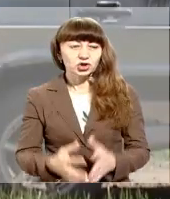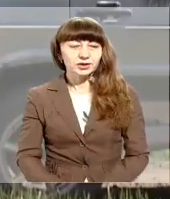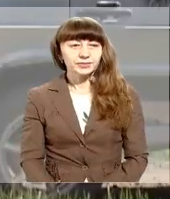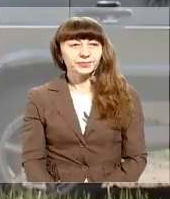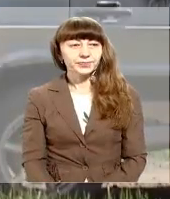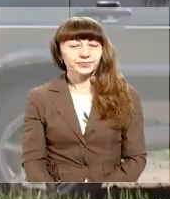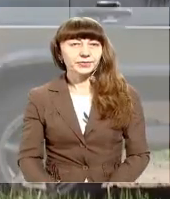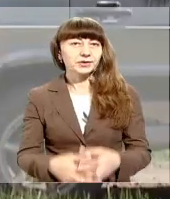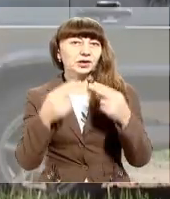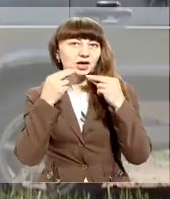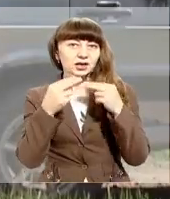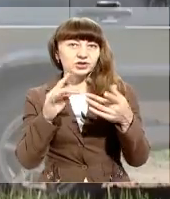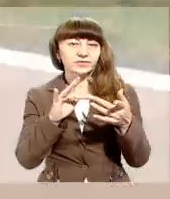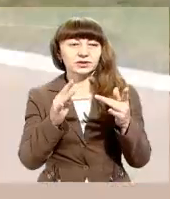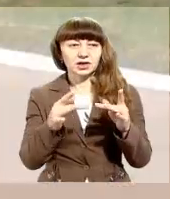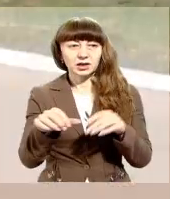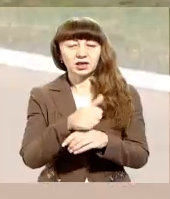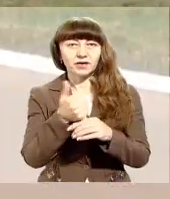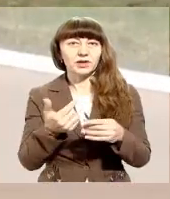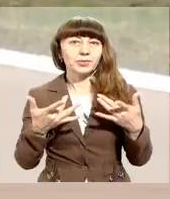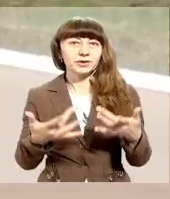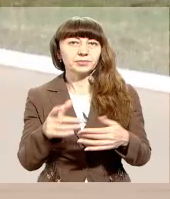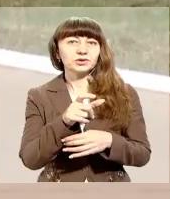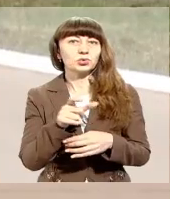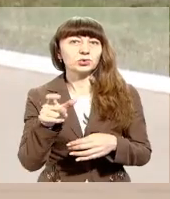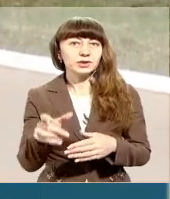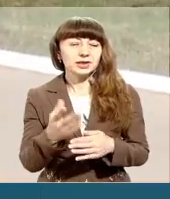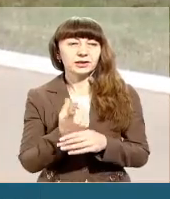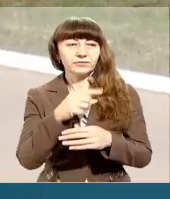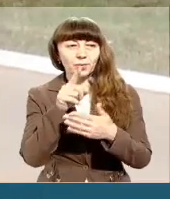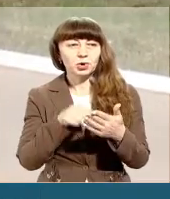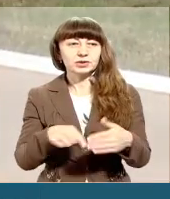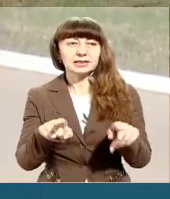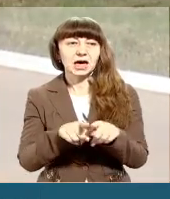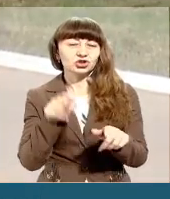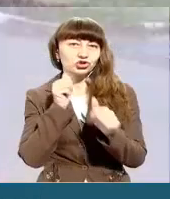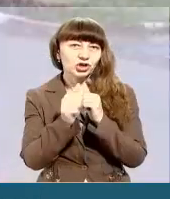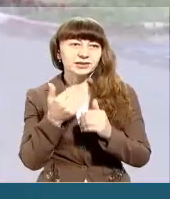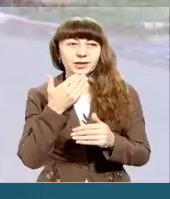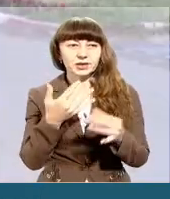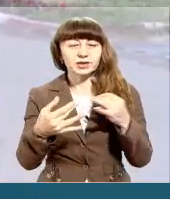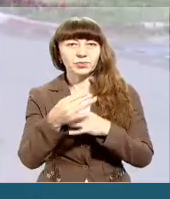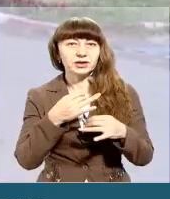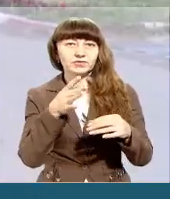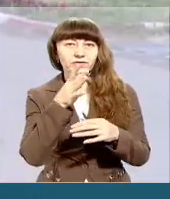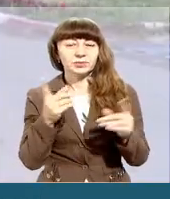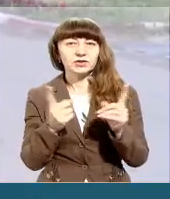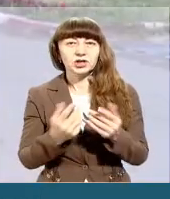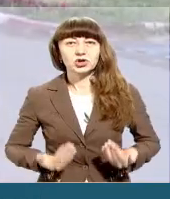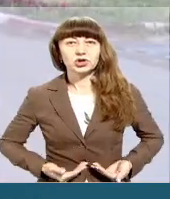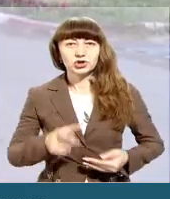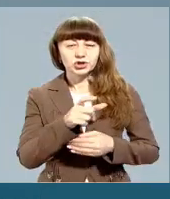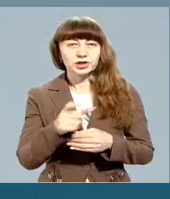Байланыс сапасы халық қажеттіліктерінің бірі. Бұл мәселе тұрғындармен кездесуде де жиі көтеріледі. Десе де облыстың 331 елді